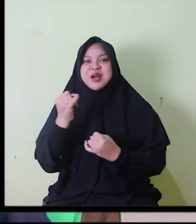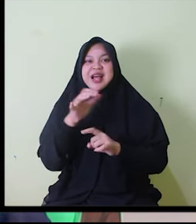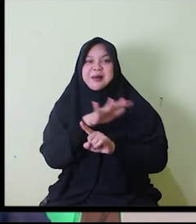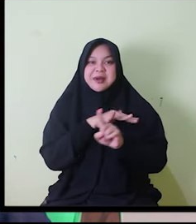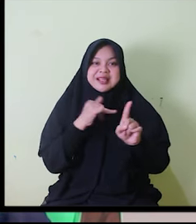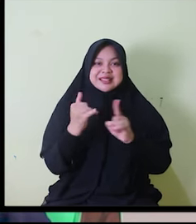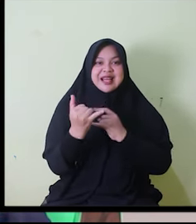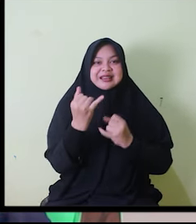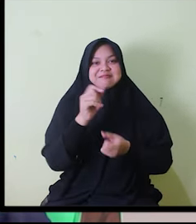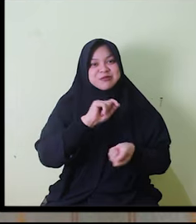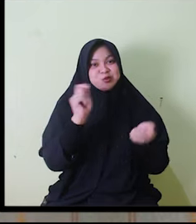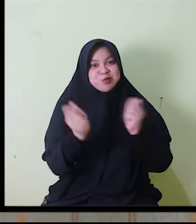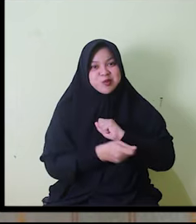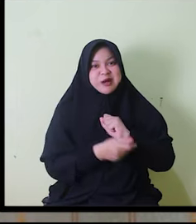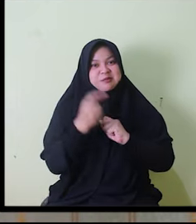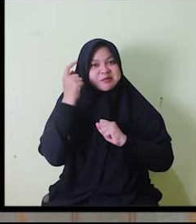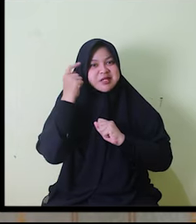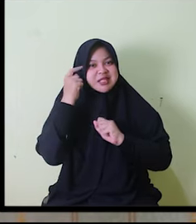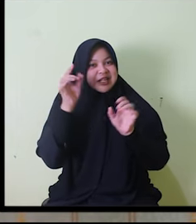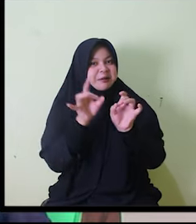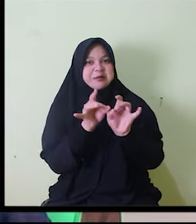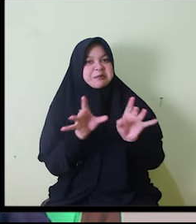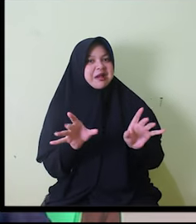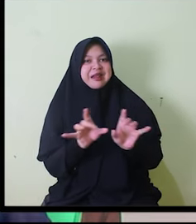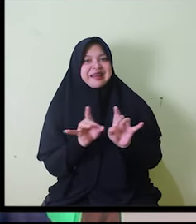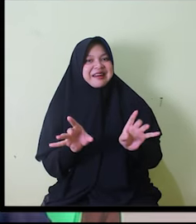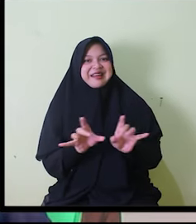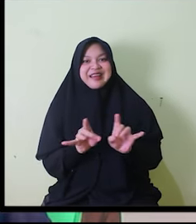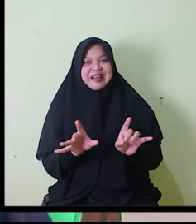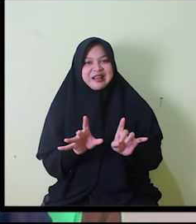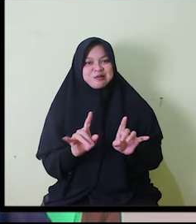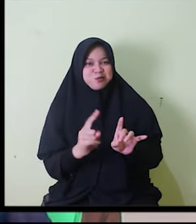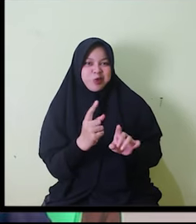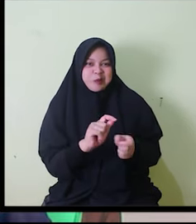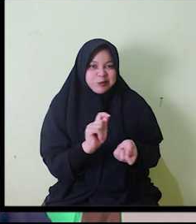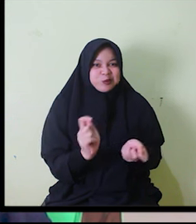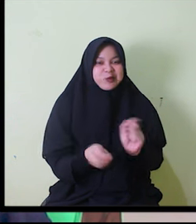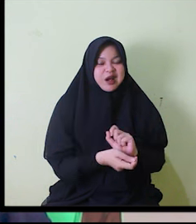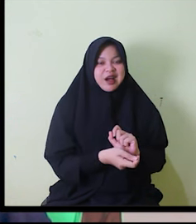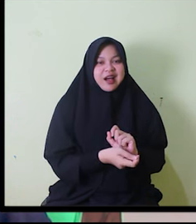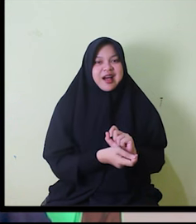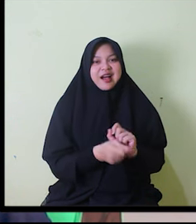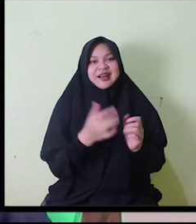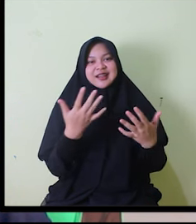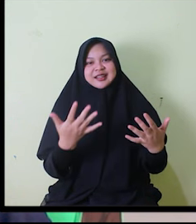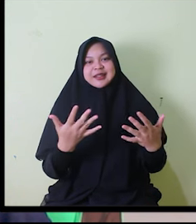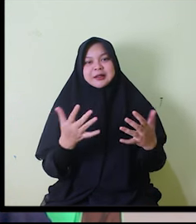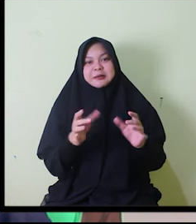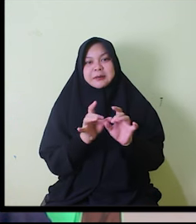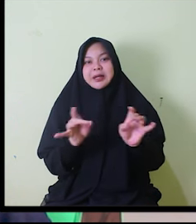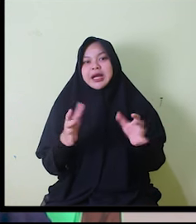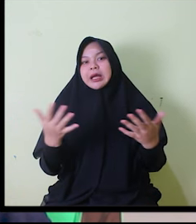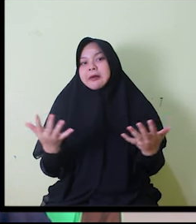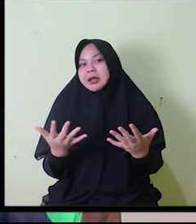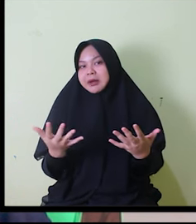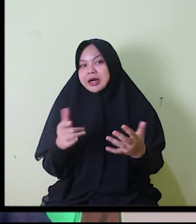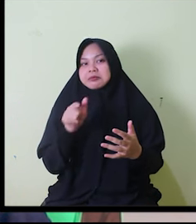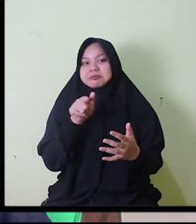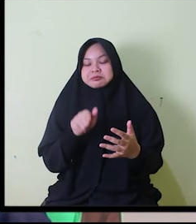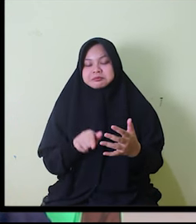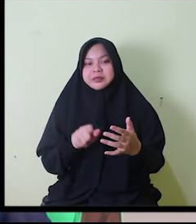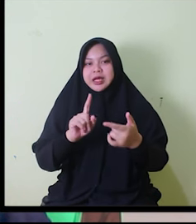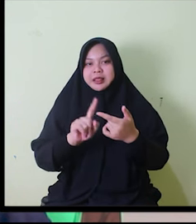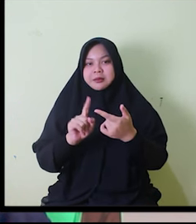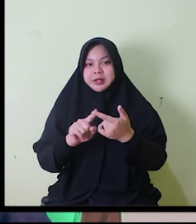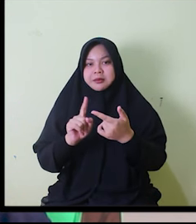yang berbeda mulai berubah ya betul mbak jadi berbedanya begini kalau misalkan e teman-teman itu e